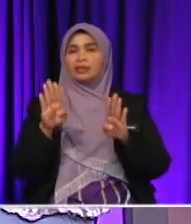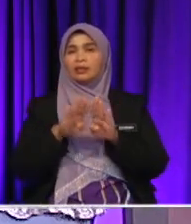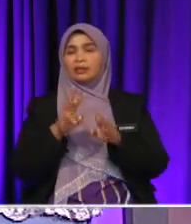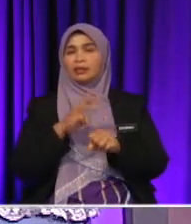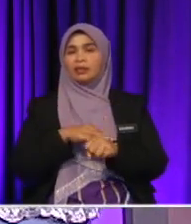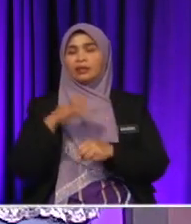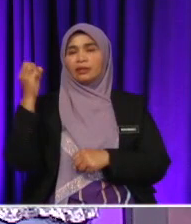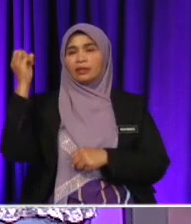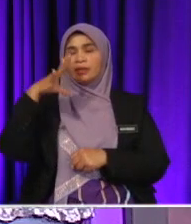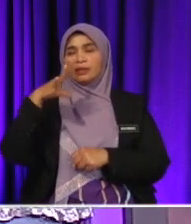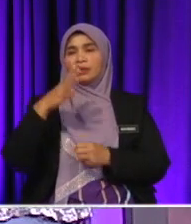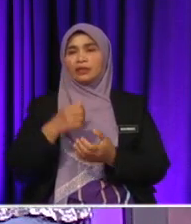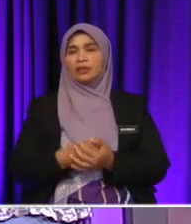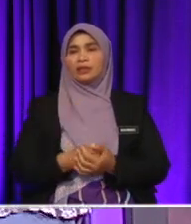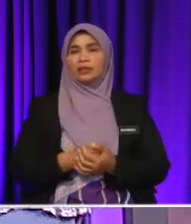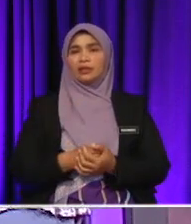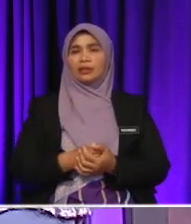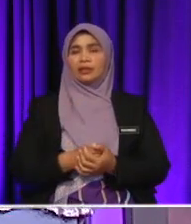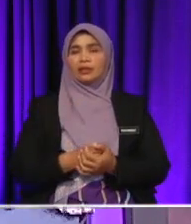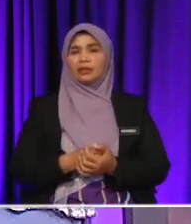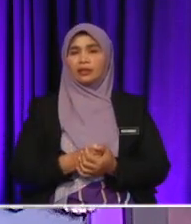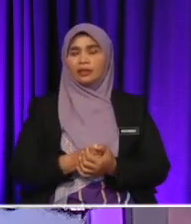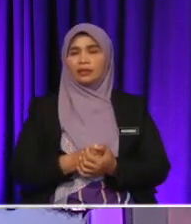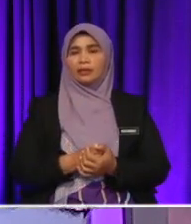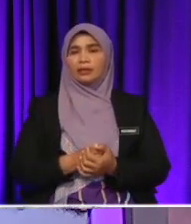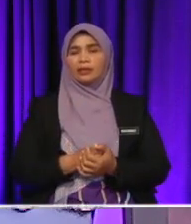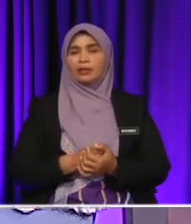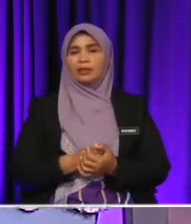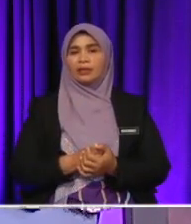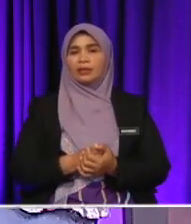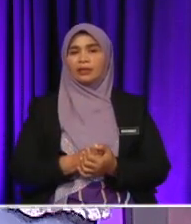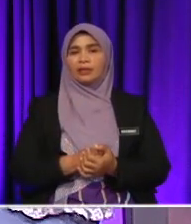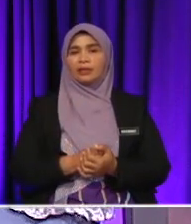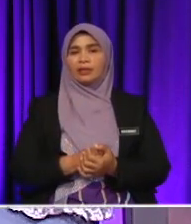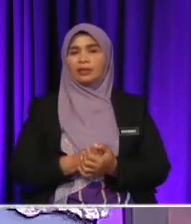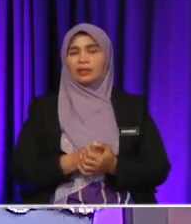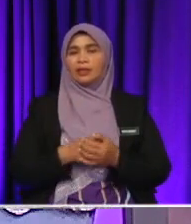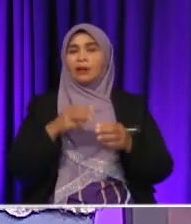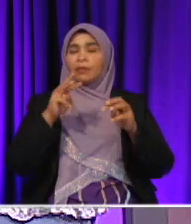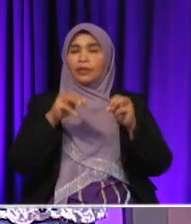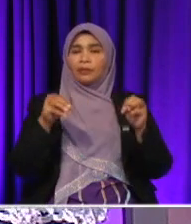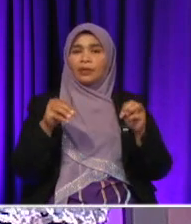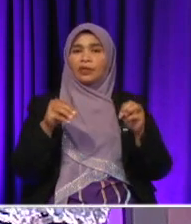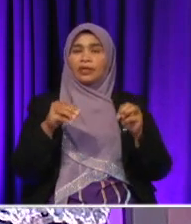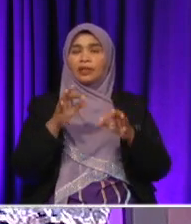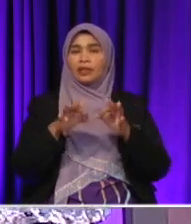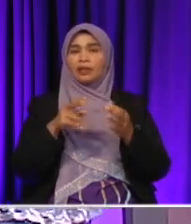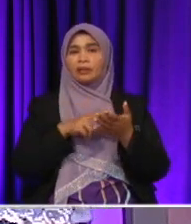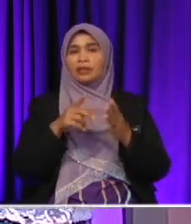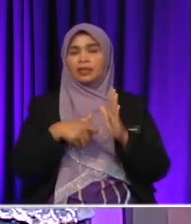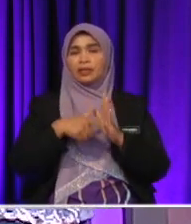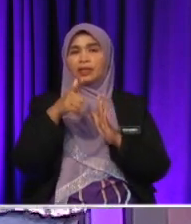Jadi macam mana untuk buat fotosintesis yang ini mungkin murid-murid kalau yang baca lebih sedikit